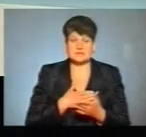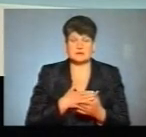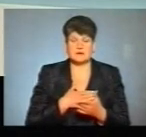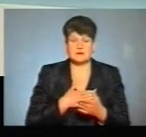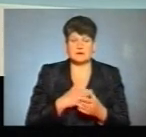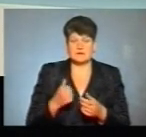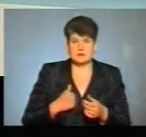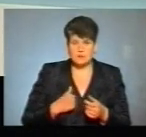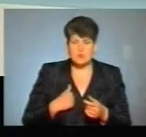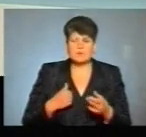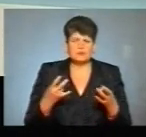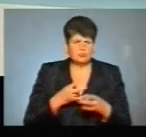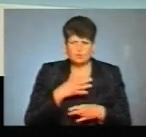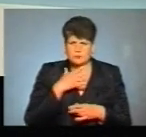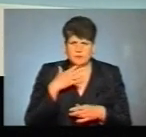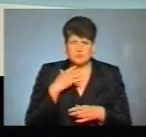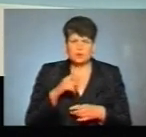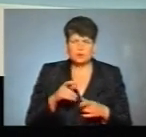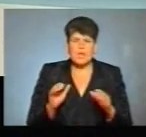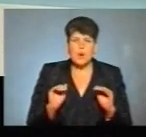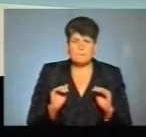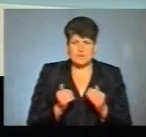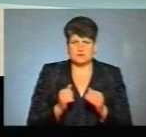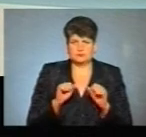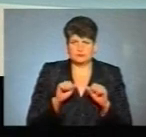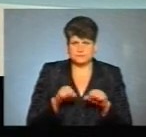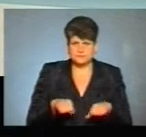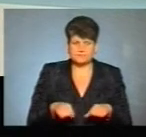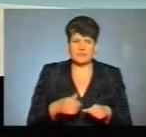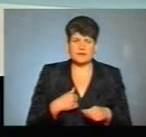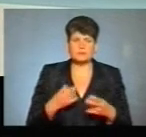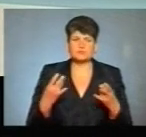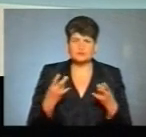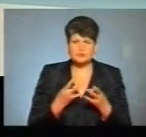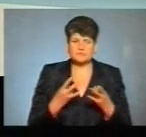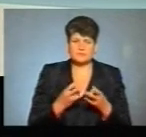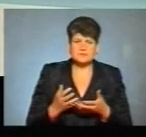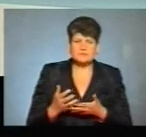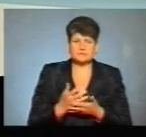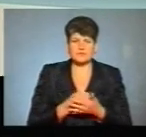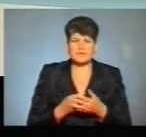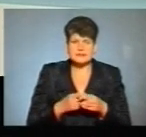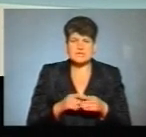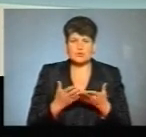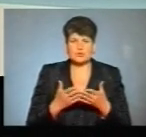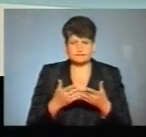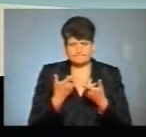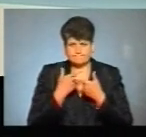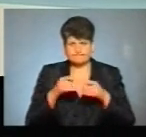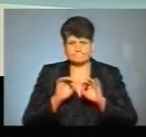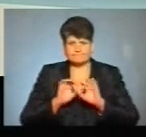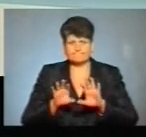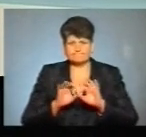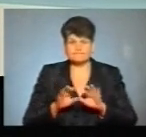які потребують зараз дуже багато, тим більше люди обмежені в ресурсах, і нам потрібно їх акумульовувати, нам прийшлося це якось публічно